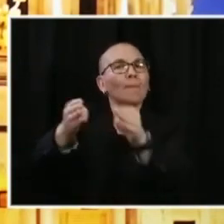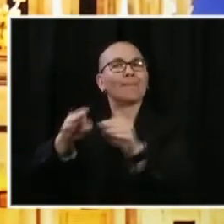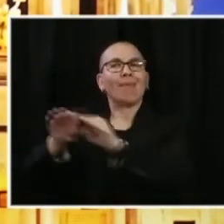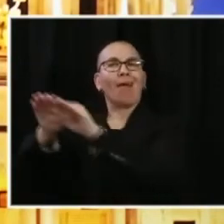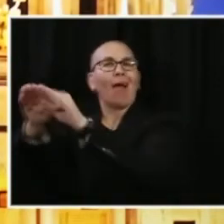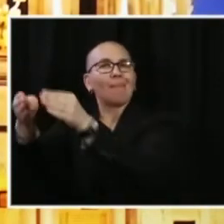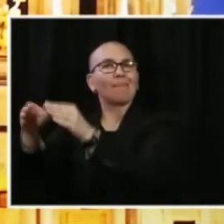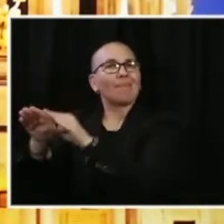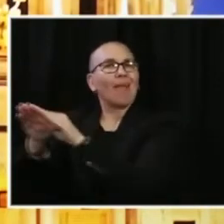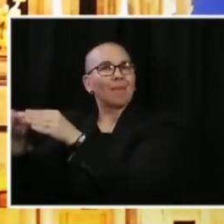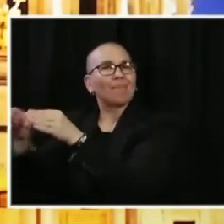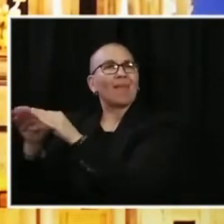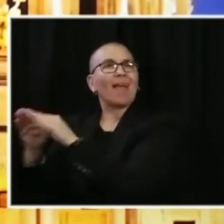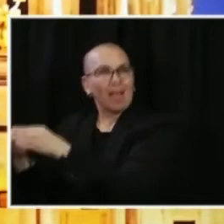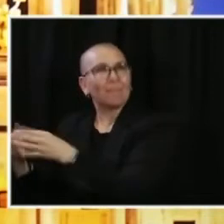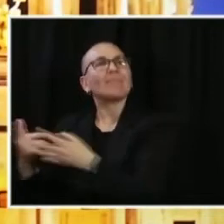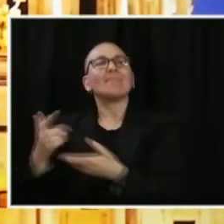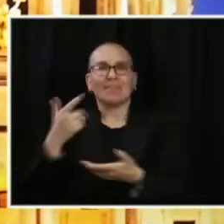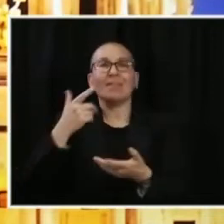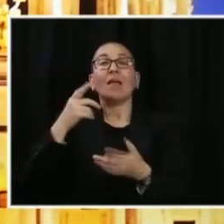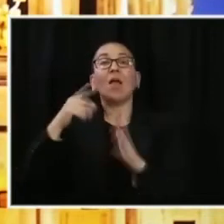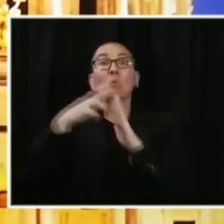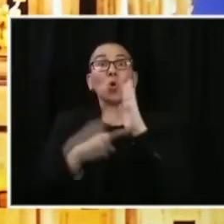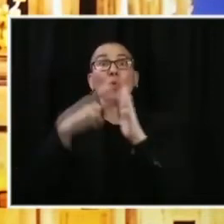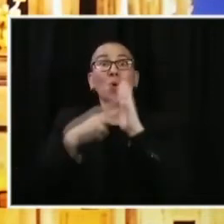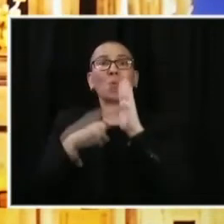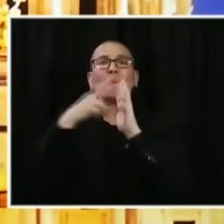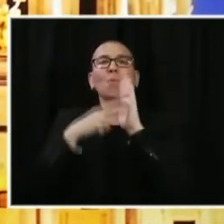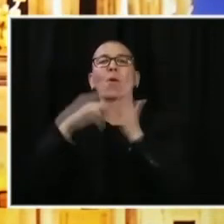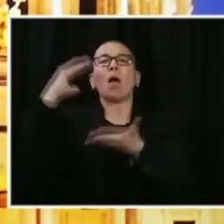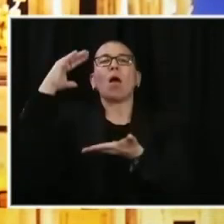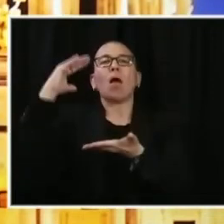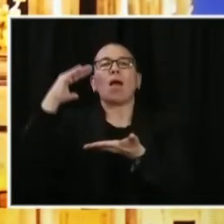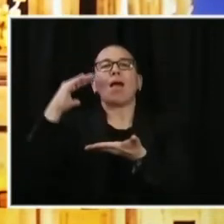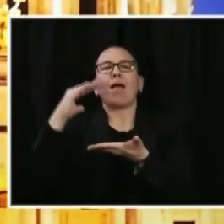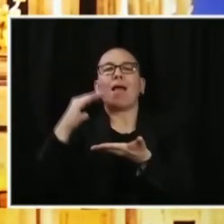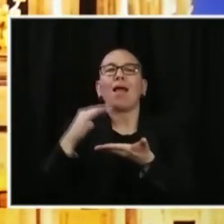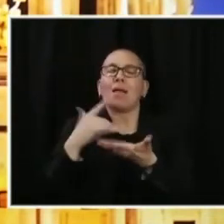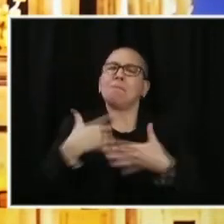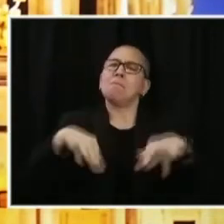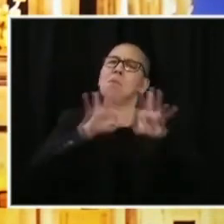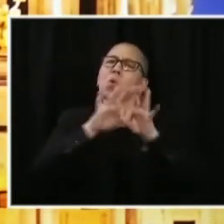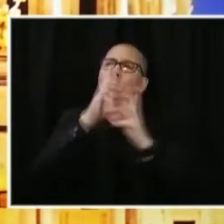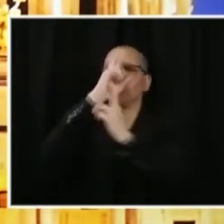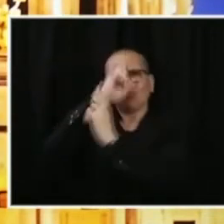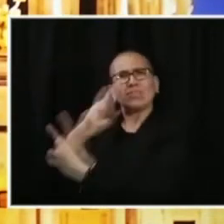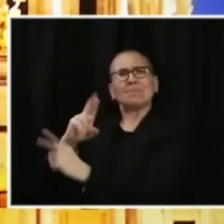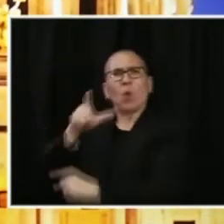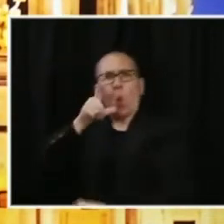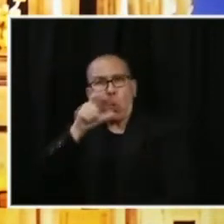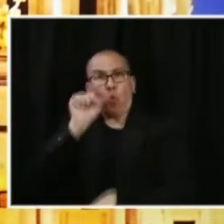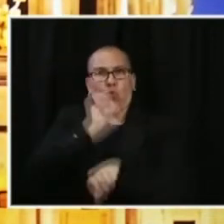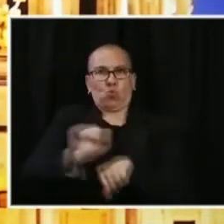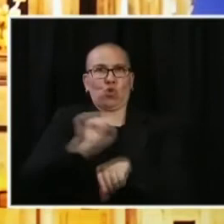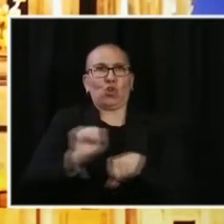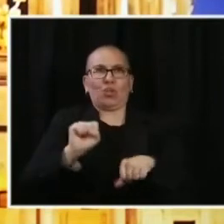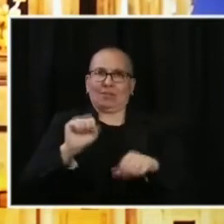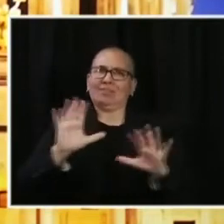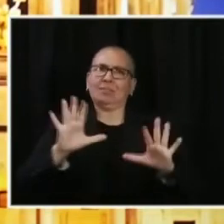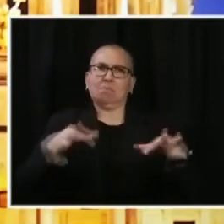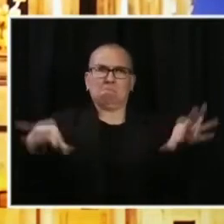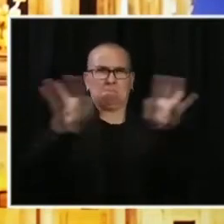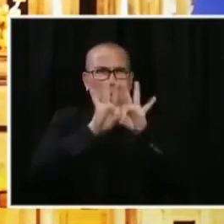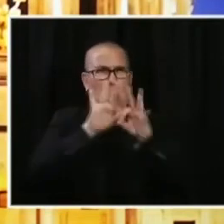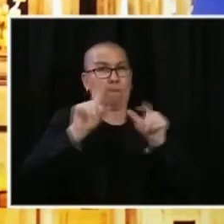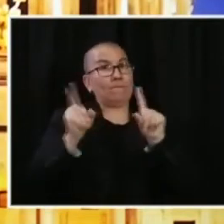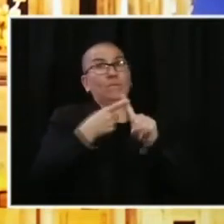biết thì họ thường là một lỗ là tất cả chữ biết chúng tôi sách sửa họ kể là một tỷ thái đó cho nên là một hậu lực à cho một